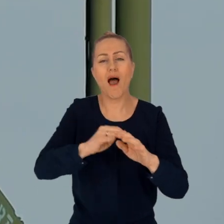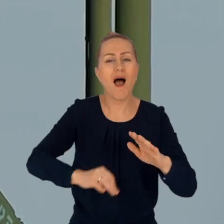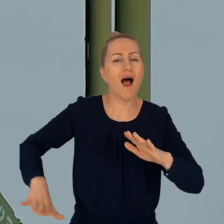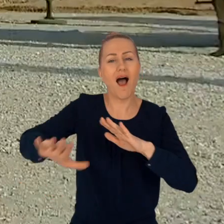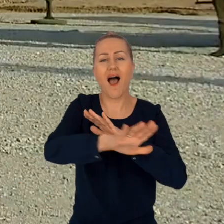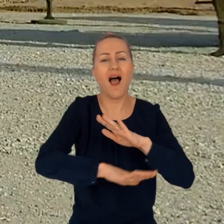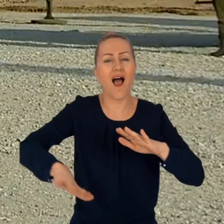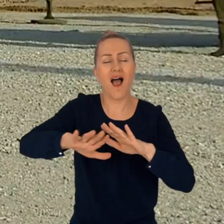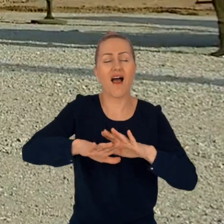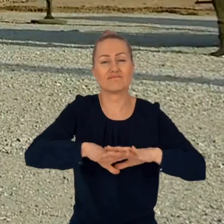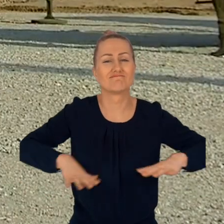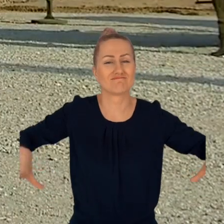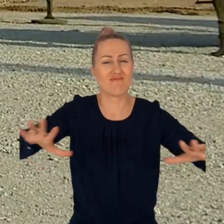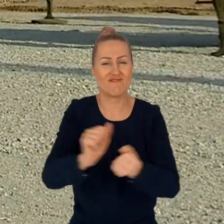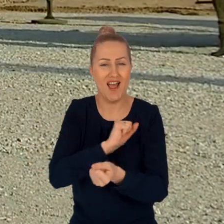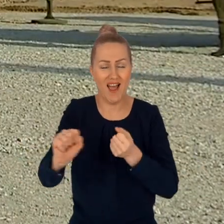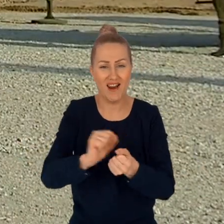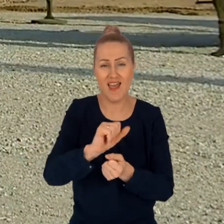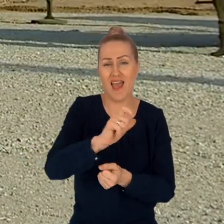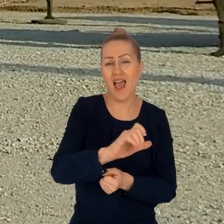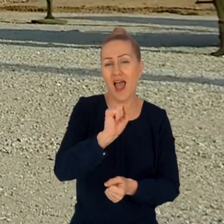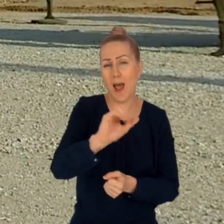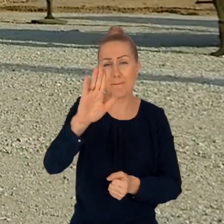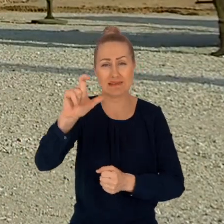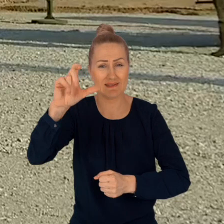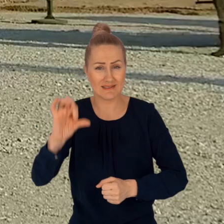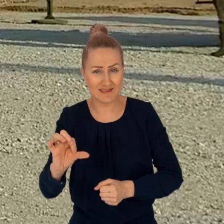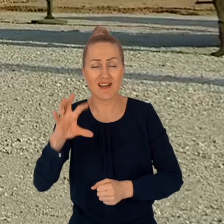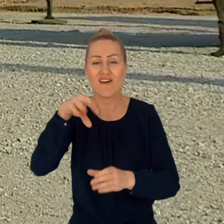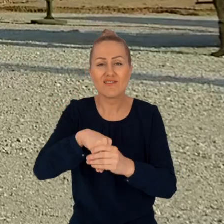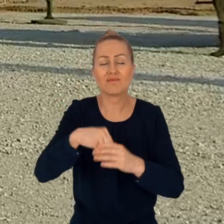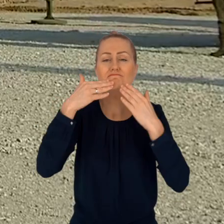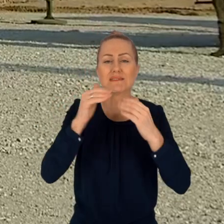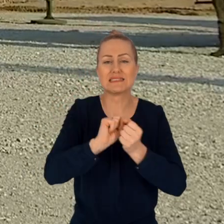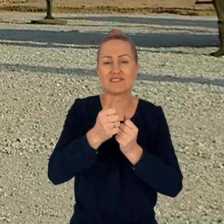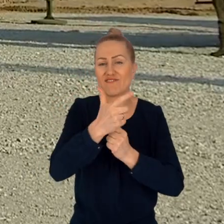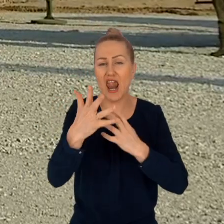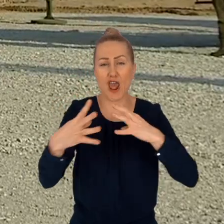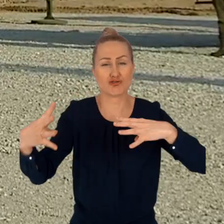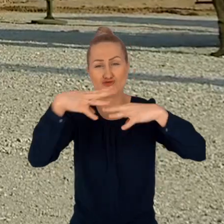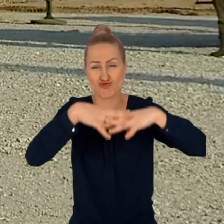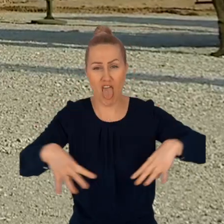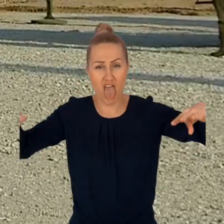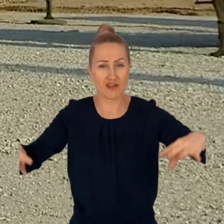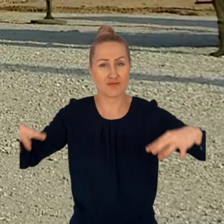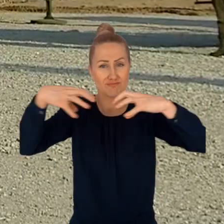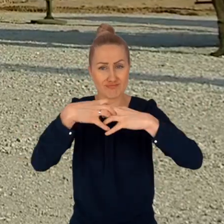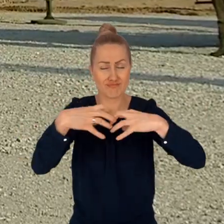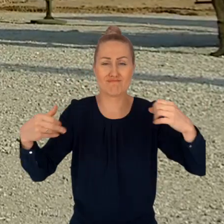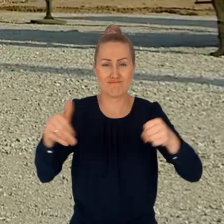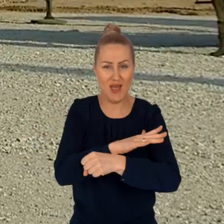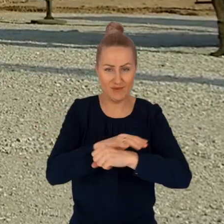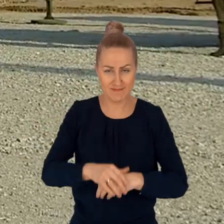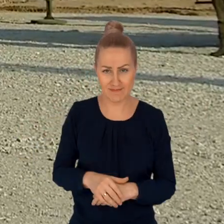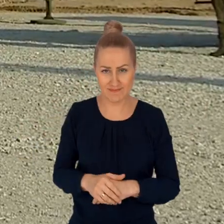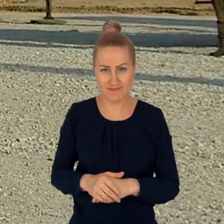walki, IBCS, który gwarantuje sieciocentryczność naszego pełnego systemu.